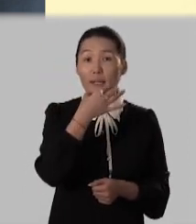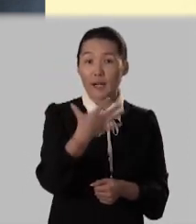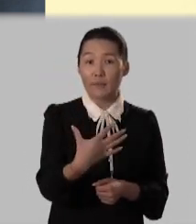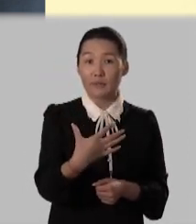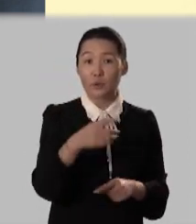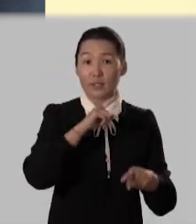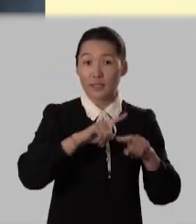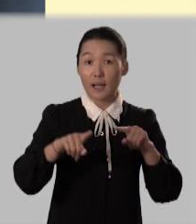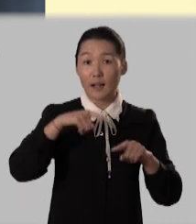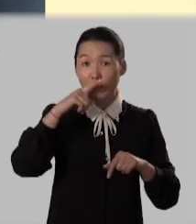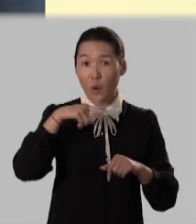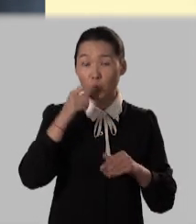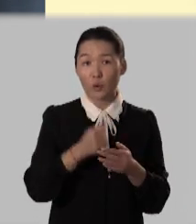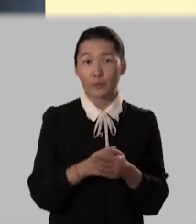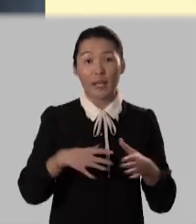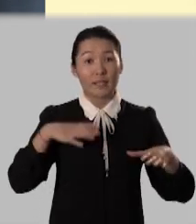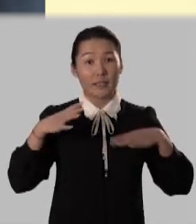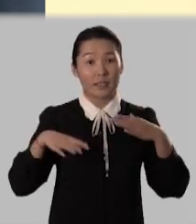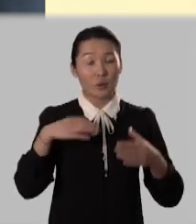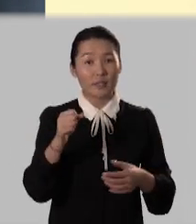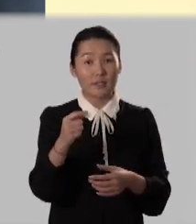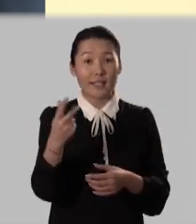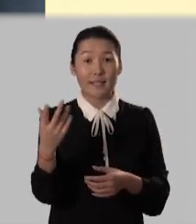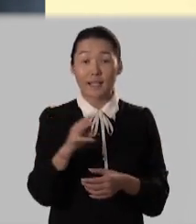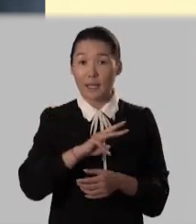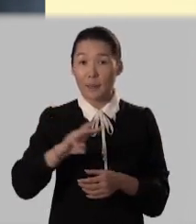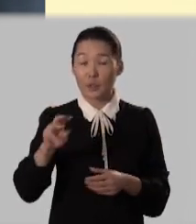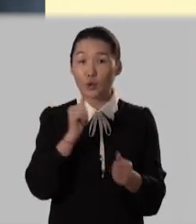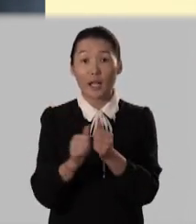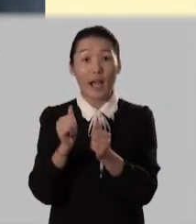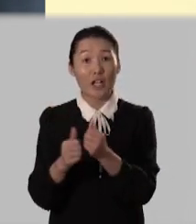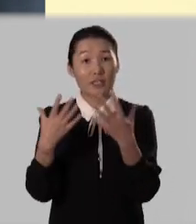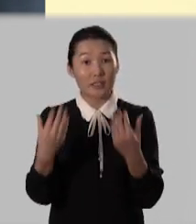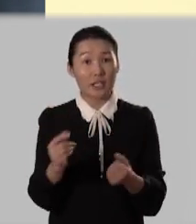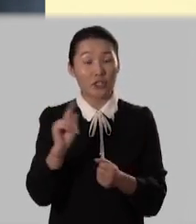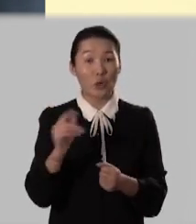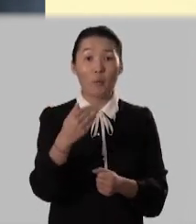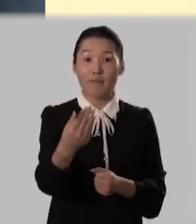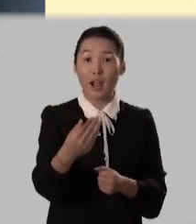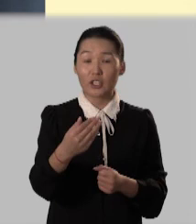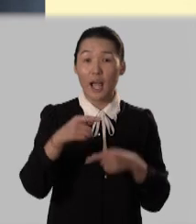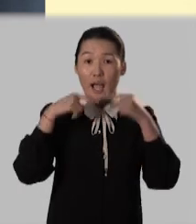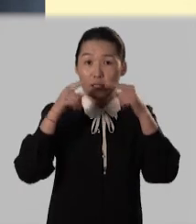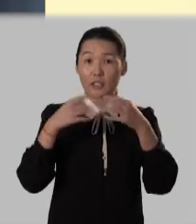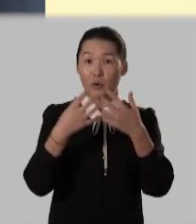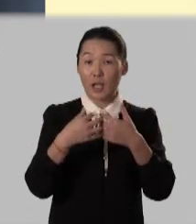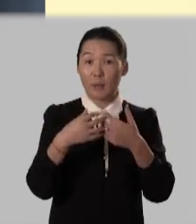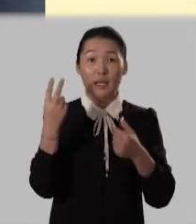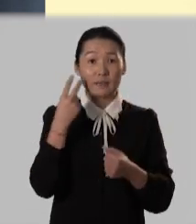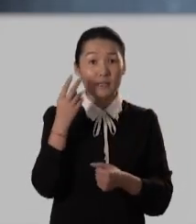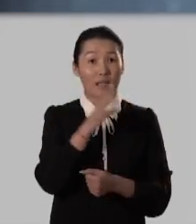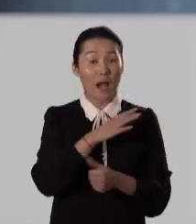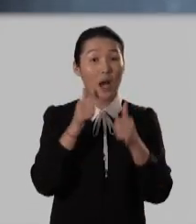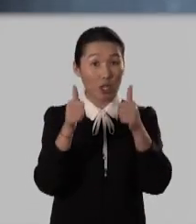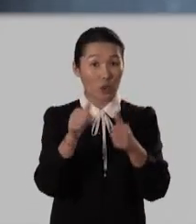скороговорку тренируйтесь несколько минут каждый день чтобы ваш речевой аппарат всегда был хорошо настроен а